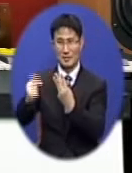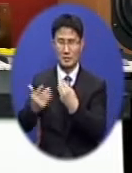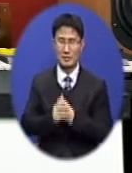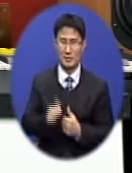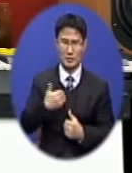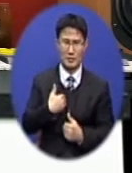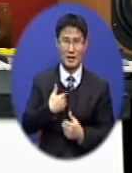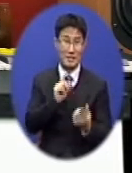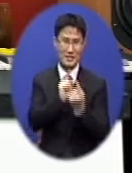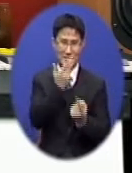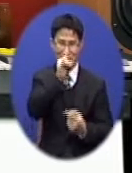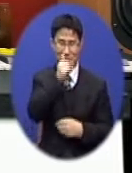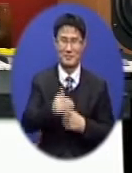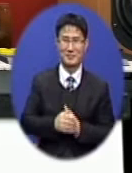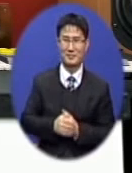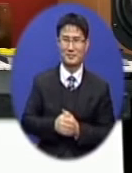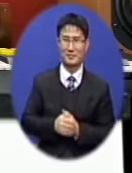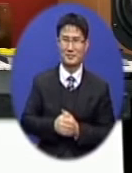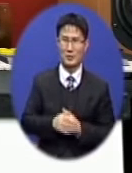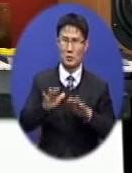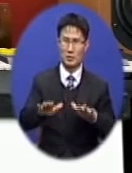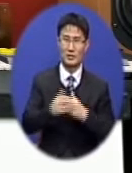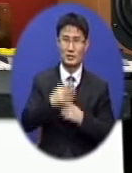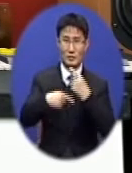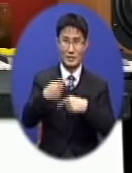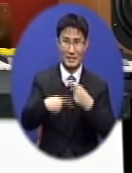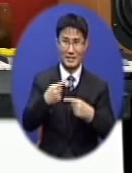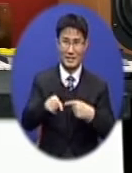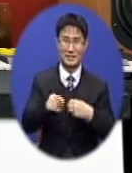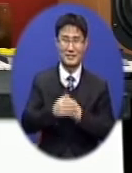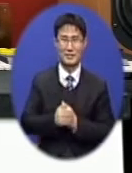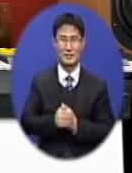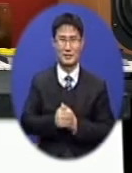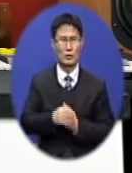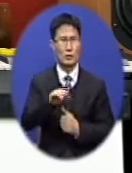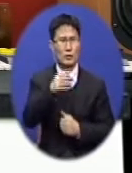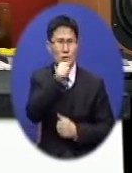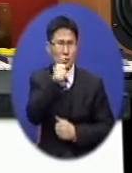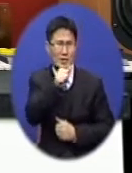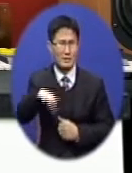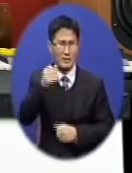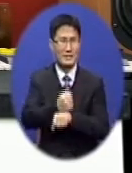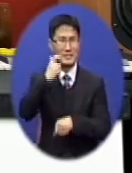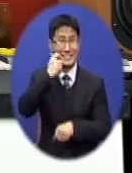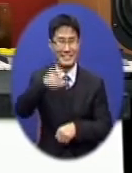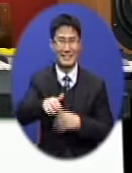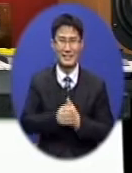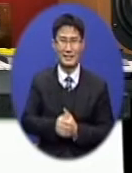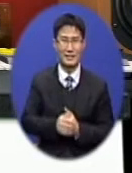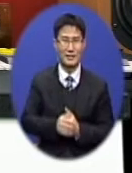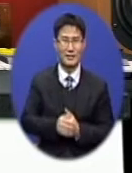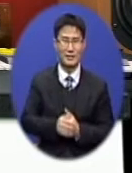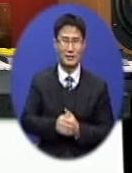바로 저희와 만나실 수가 있습니다. 오늘 수화를 하는 선생님을 소개를 처음에 안 했는데 네.